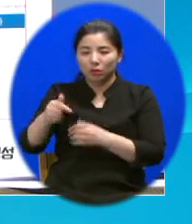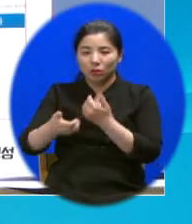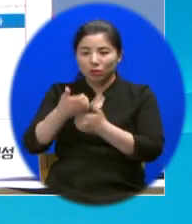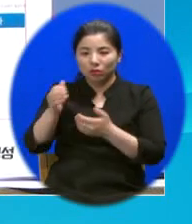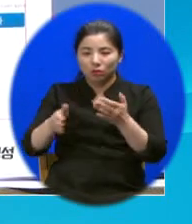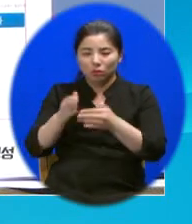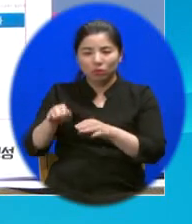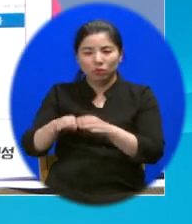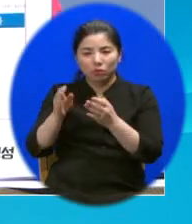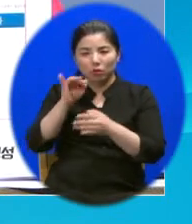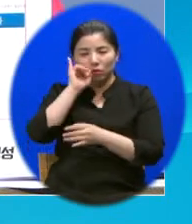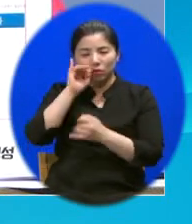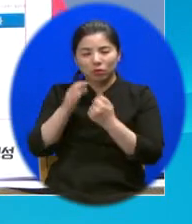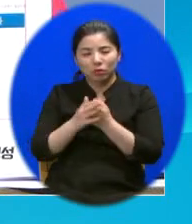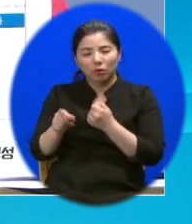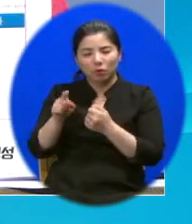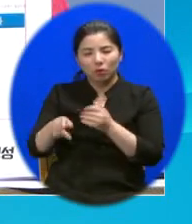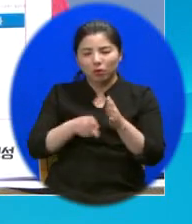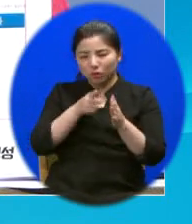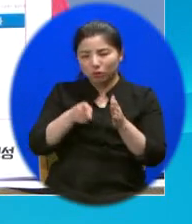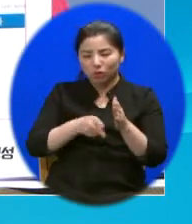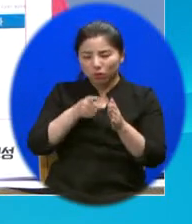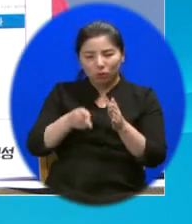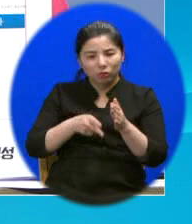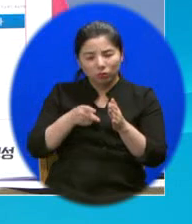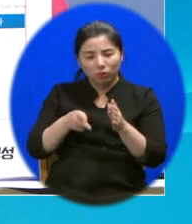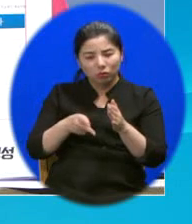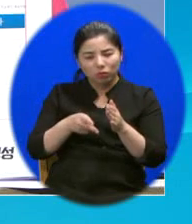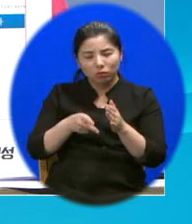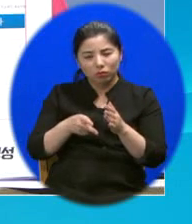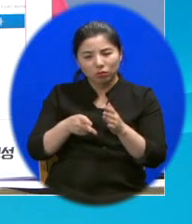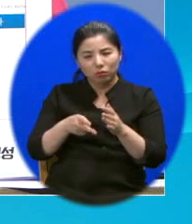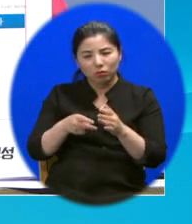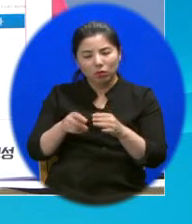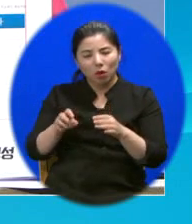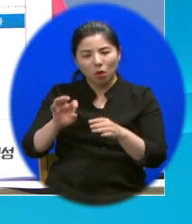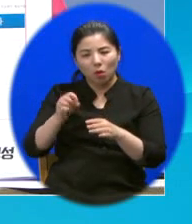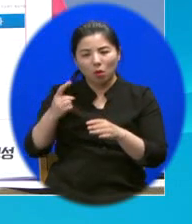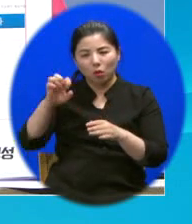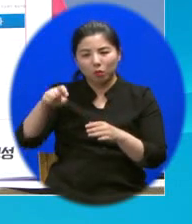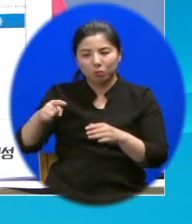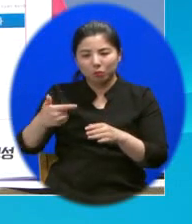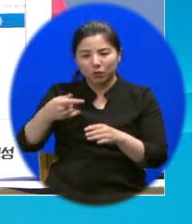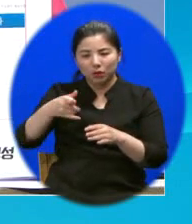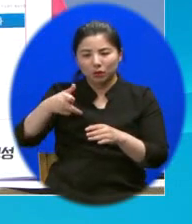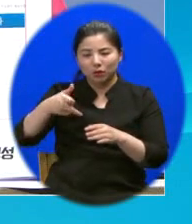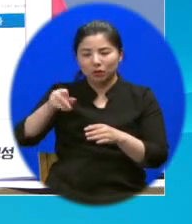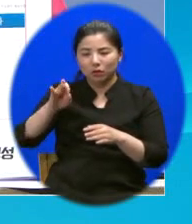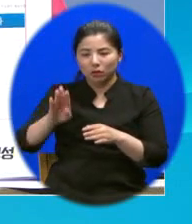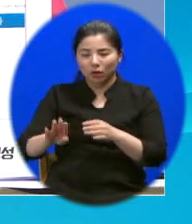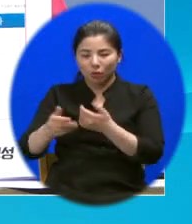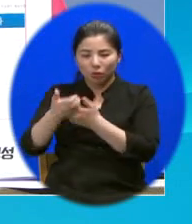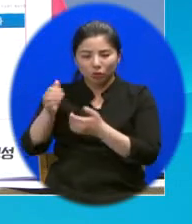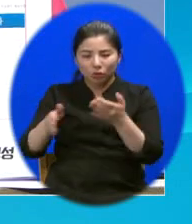이런 문장이 나와서 예 이게 철도 오남 아이도 이게 오픈 캡 이나 고속도로 노선이 없는데 이게 뭐지 그러고